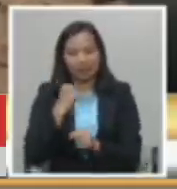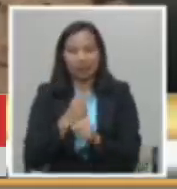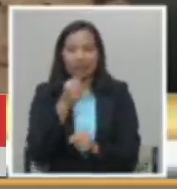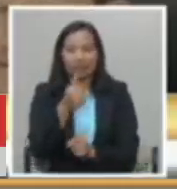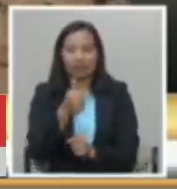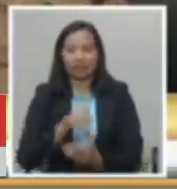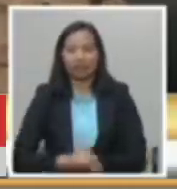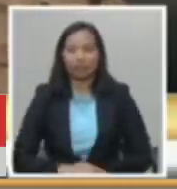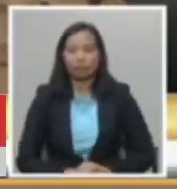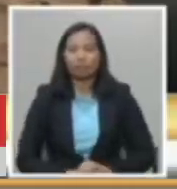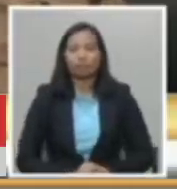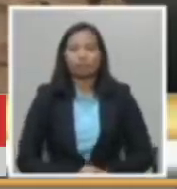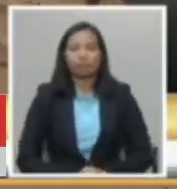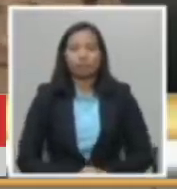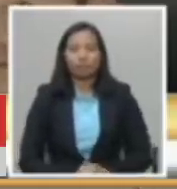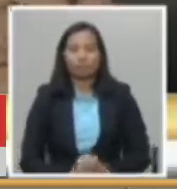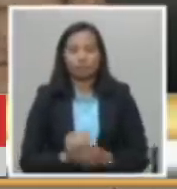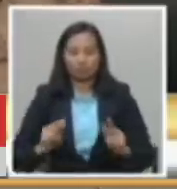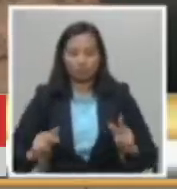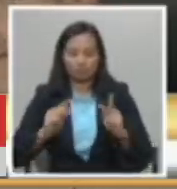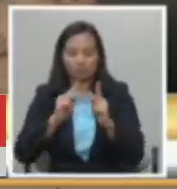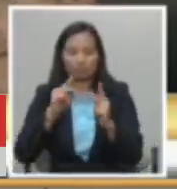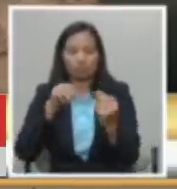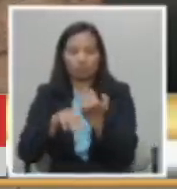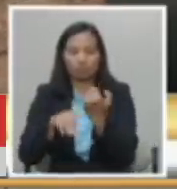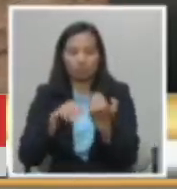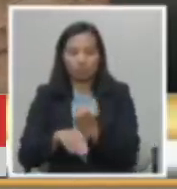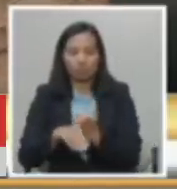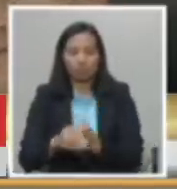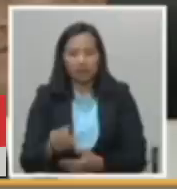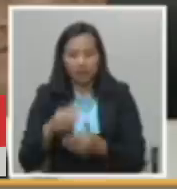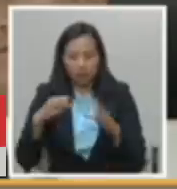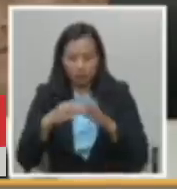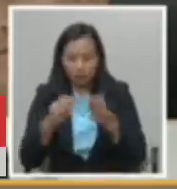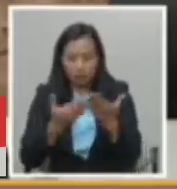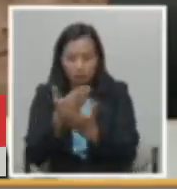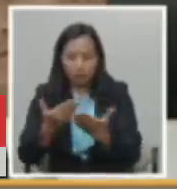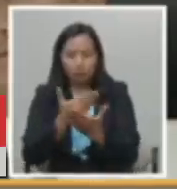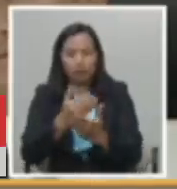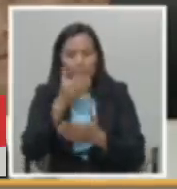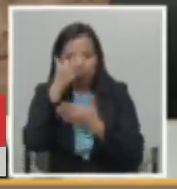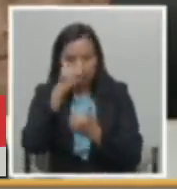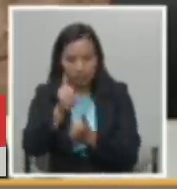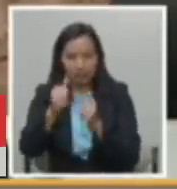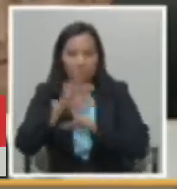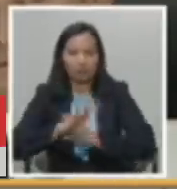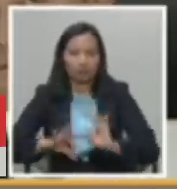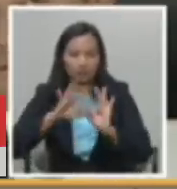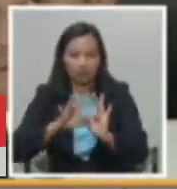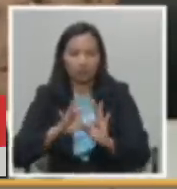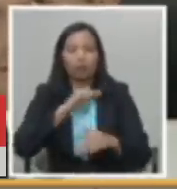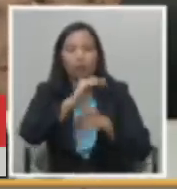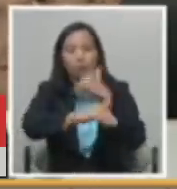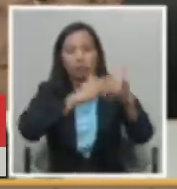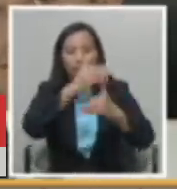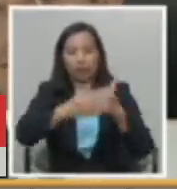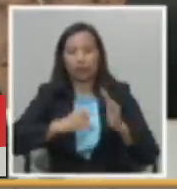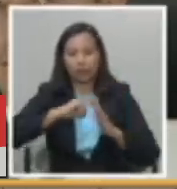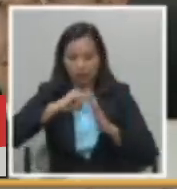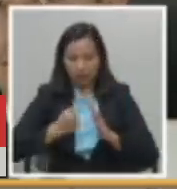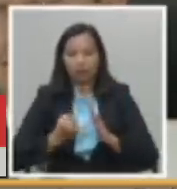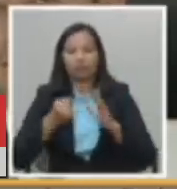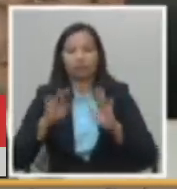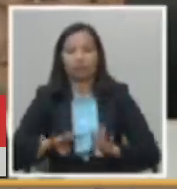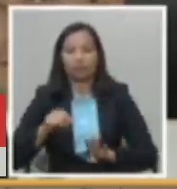ครับทางกรมทางหลวงควรจะหันมาพิจารณาให้ความสำคัญกับการพัฒนาจังหวัดในลักษณะนี้ด้วย